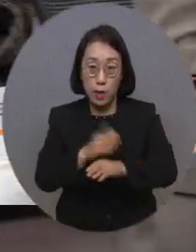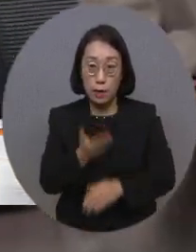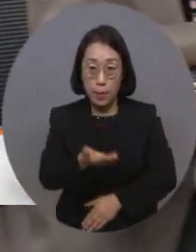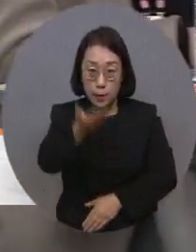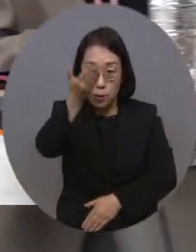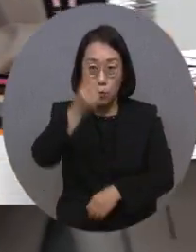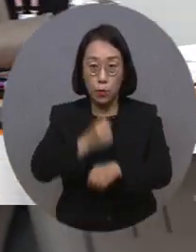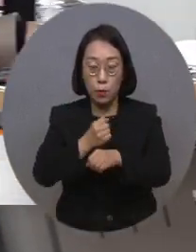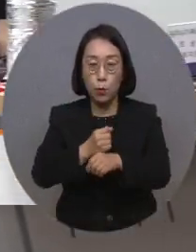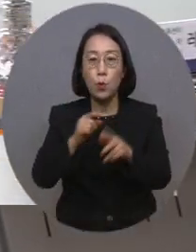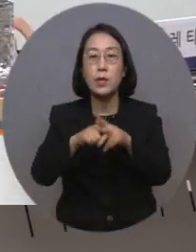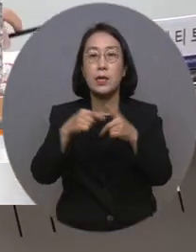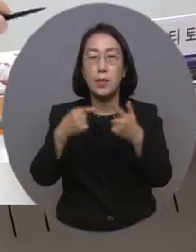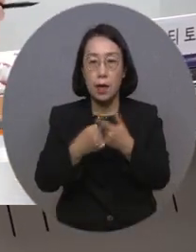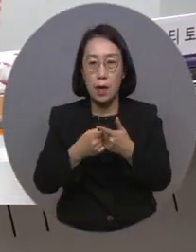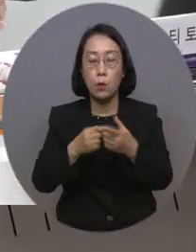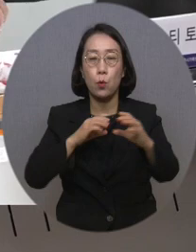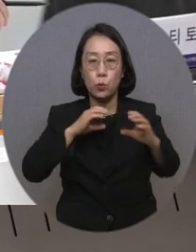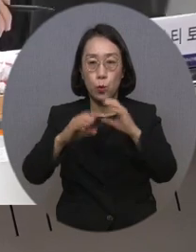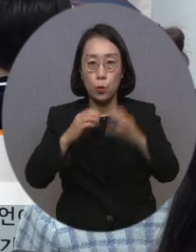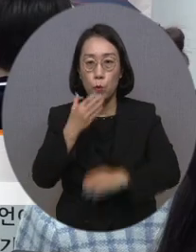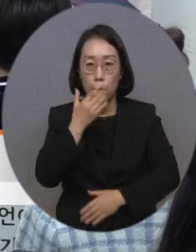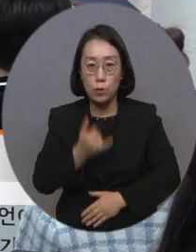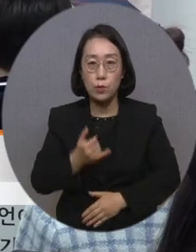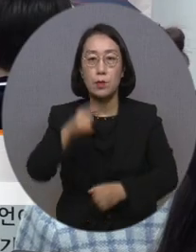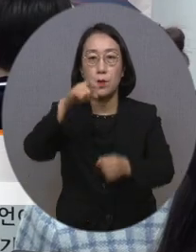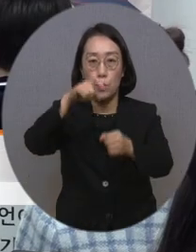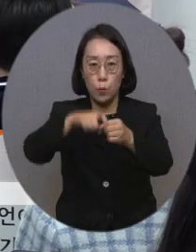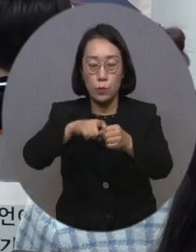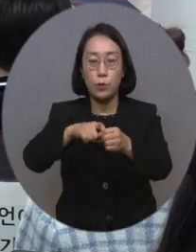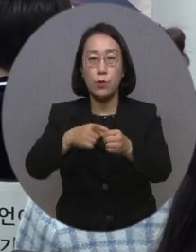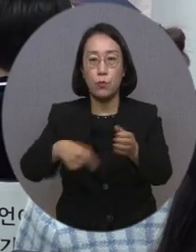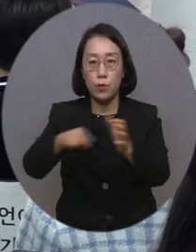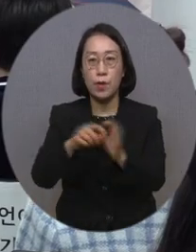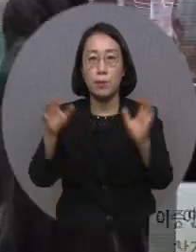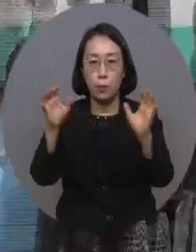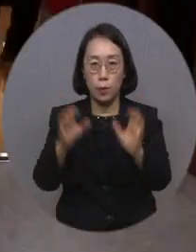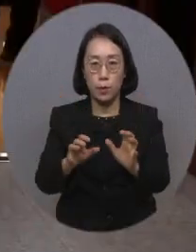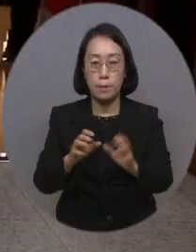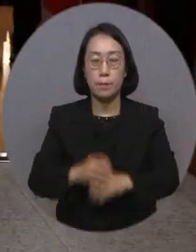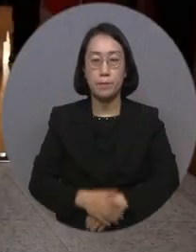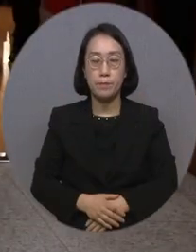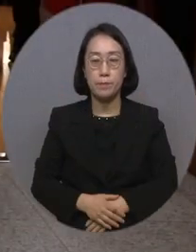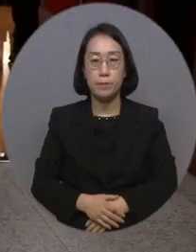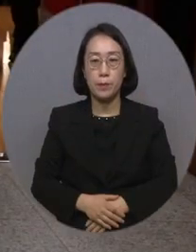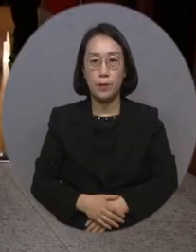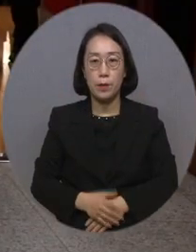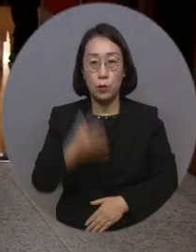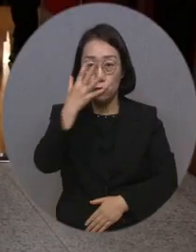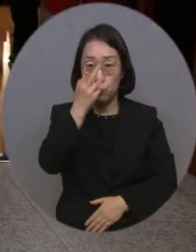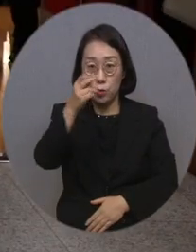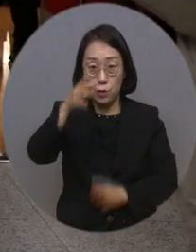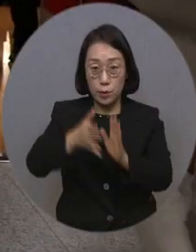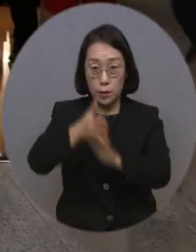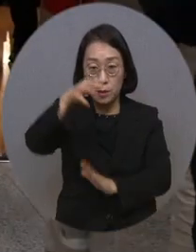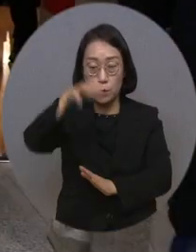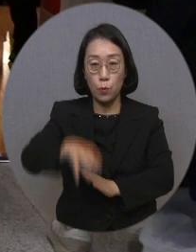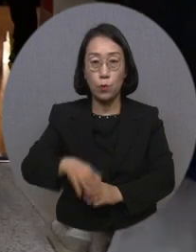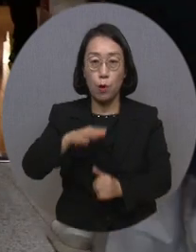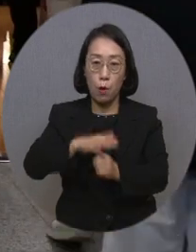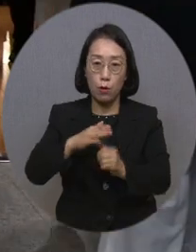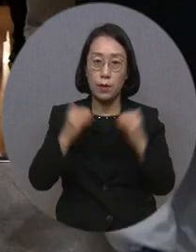가정에 대한 이해와 문화적 소통을 넓힐 수 있는 자리가 되길 바란다고 밝혔습니다 순천시는 아이부터 어른까지